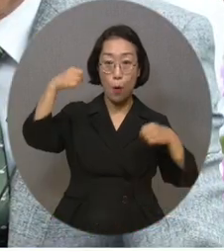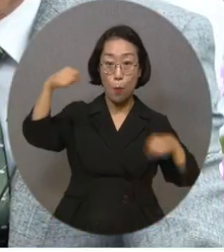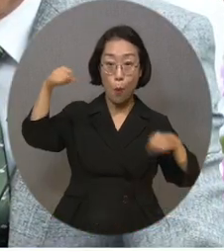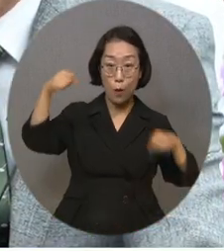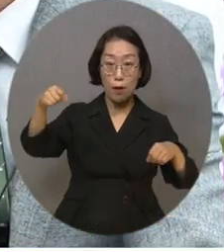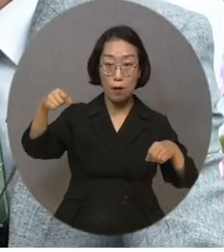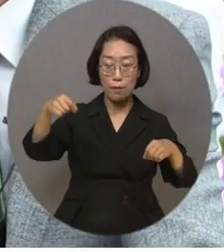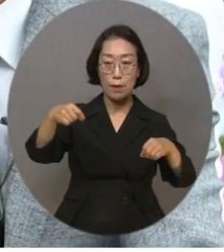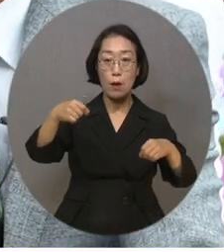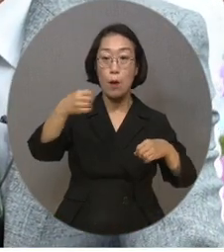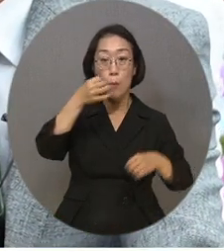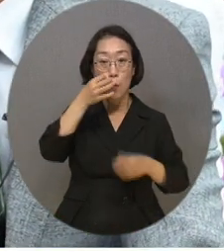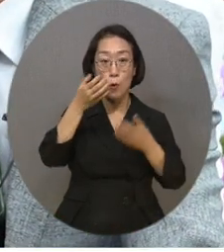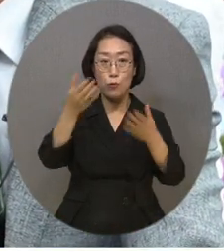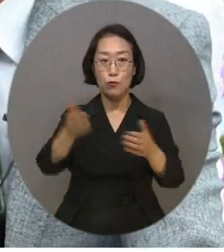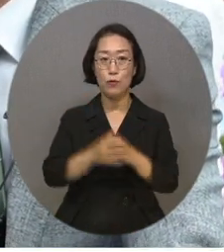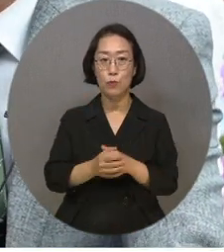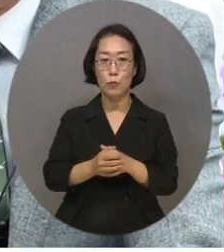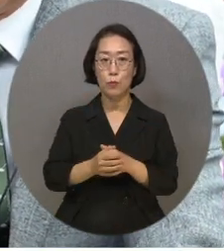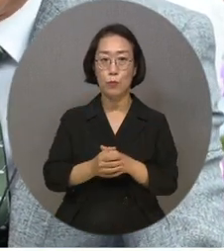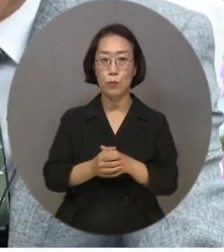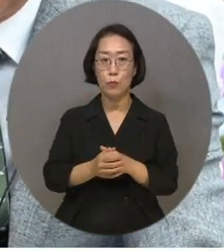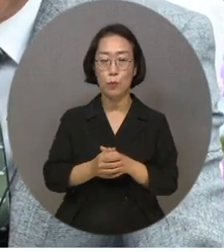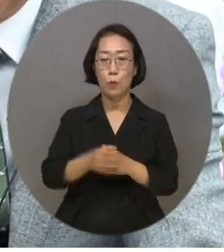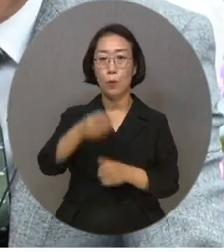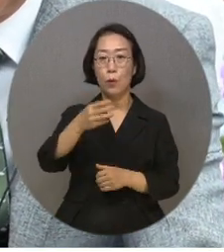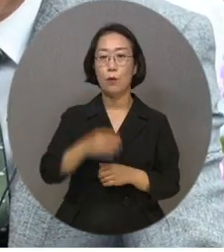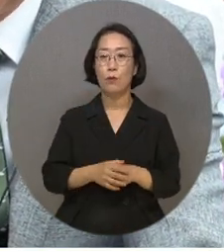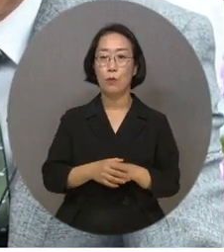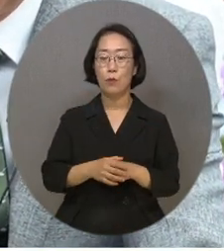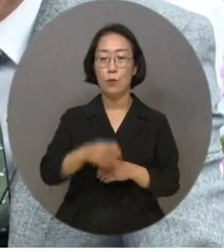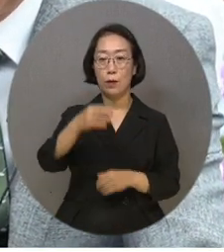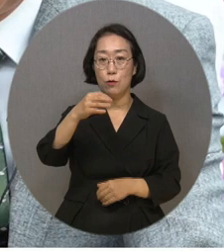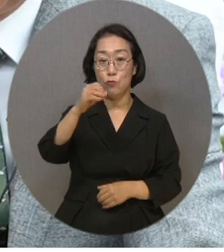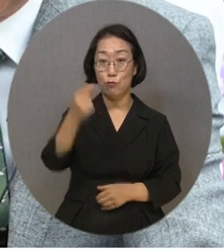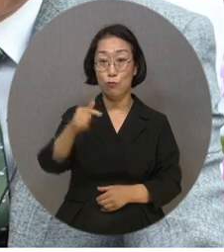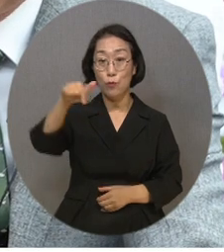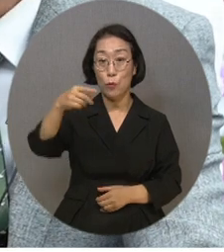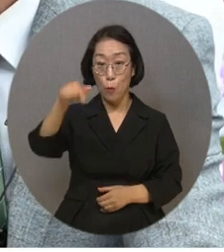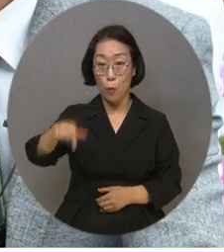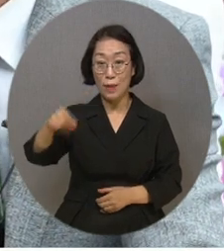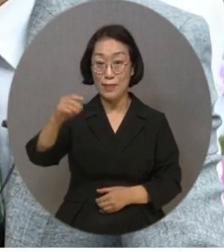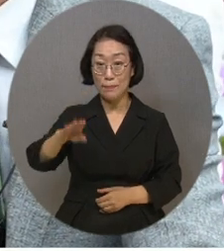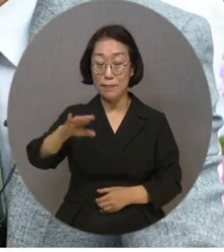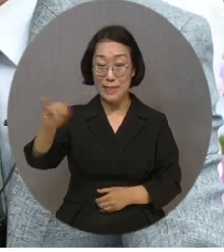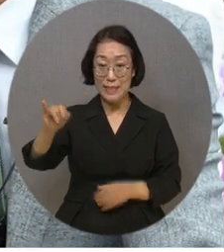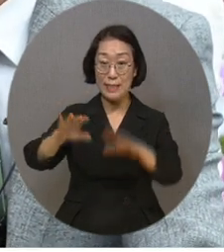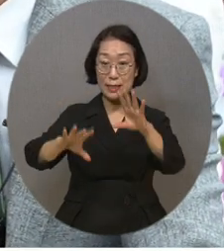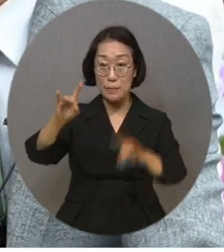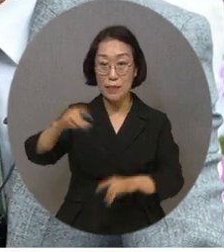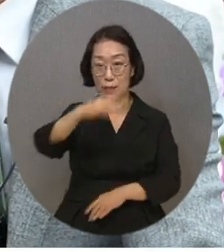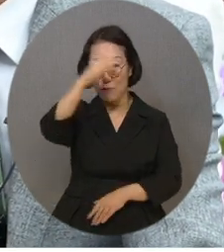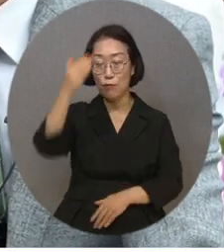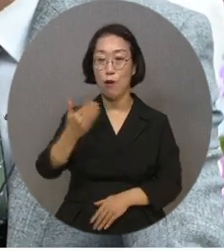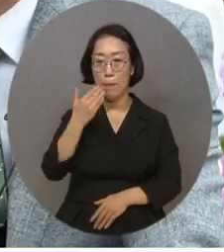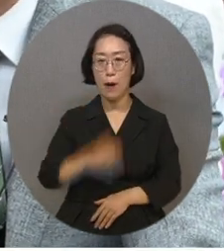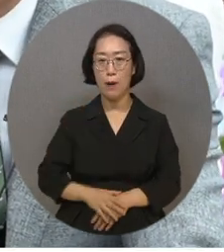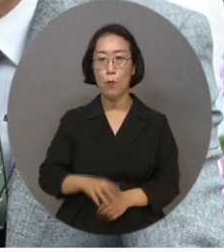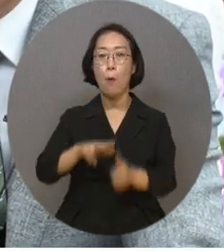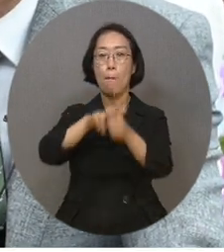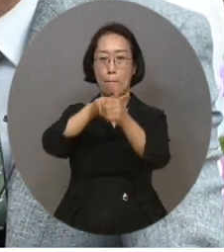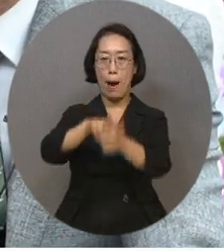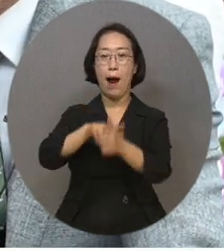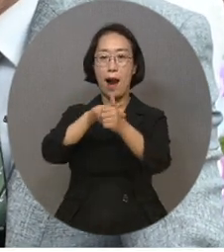이제 운곡습지에 대한 트래킹도 가능하고, 또 이제 해변 상하 쪽에 가면 이제 해변에 이제 승마 체험장이